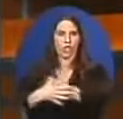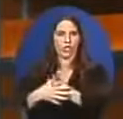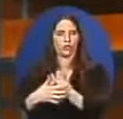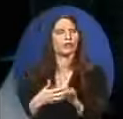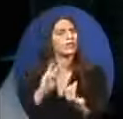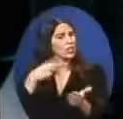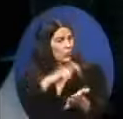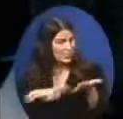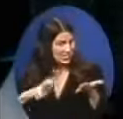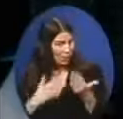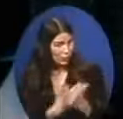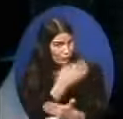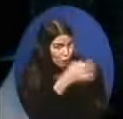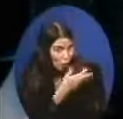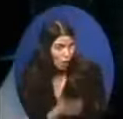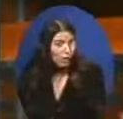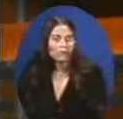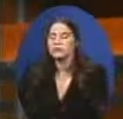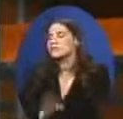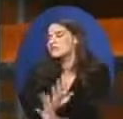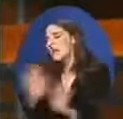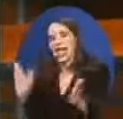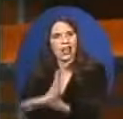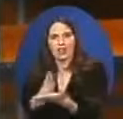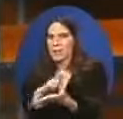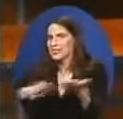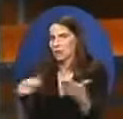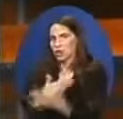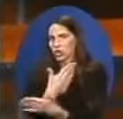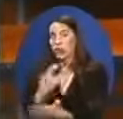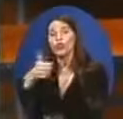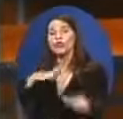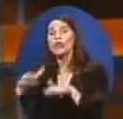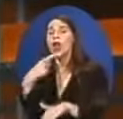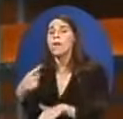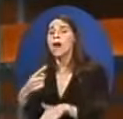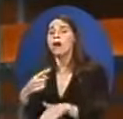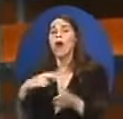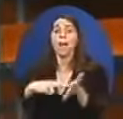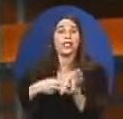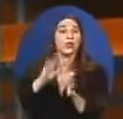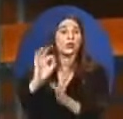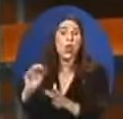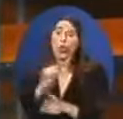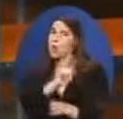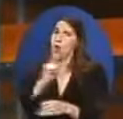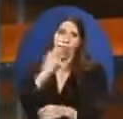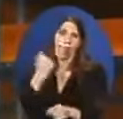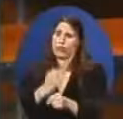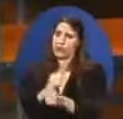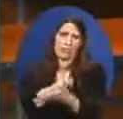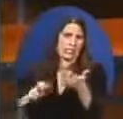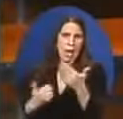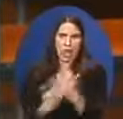מיסים חדשים. תראה, אין כרגע שום החלטה על מיסים חדשים. וראש הממשלה אמר, המדיניות שלו היא לא להטיל מיסים חדשים.